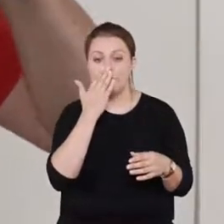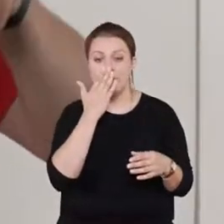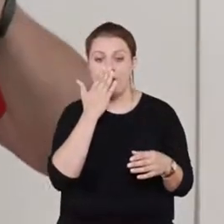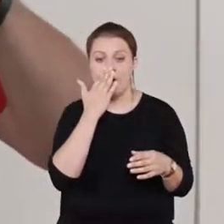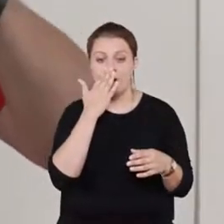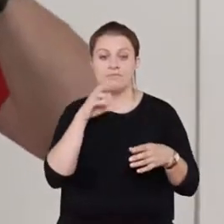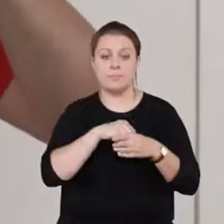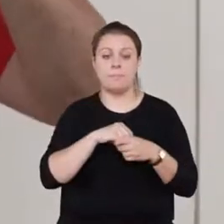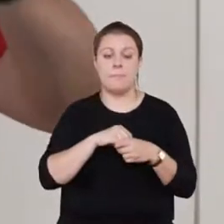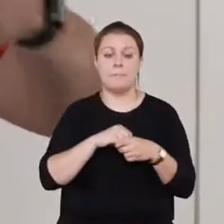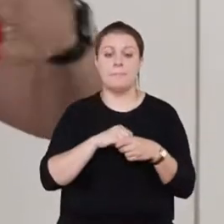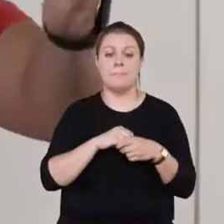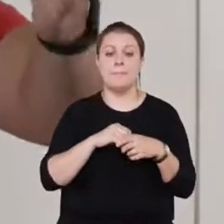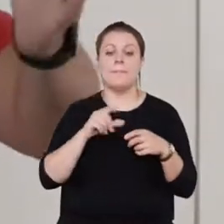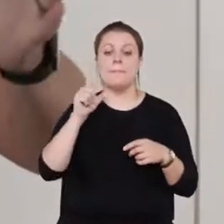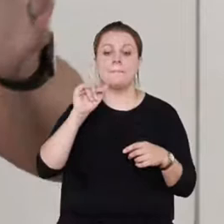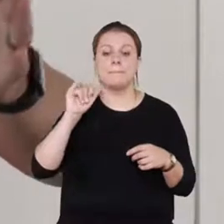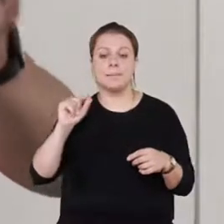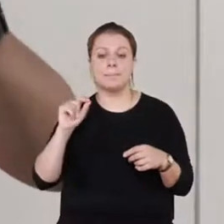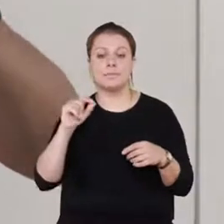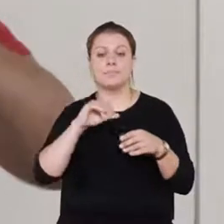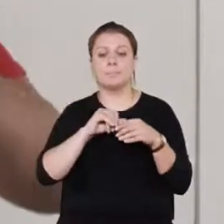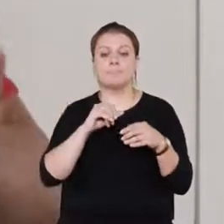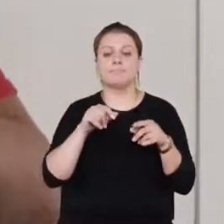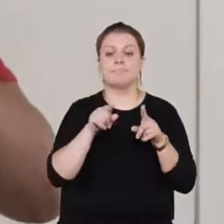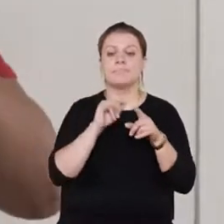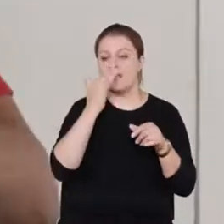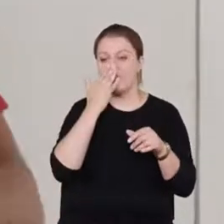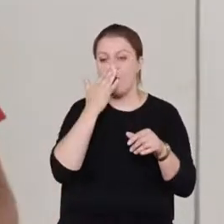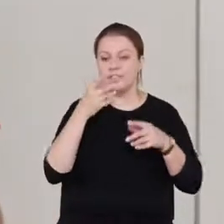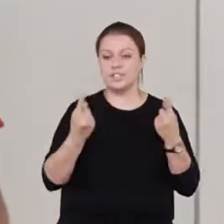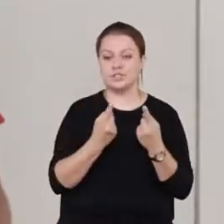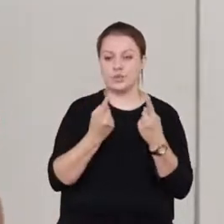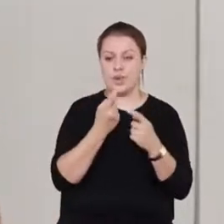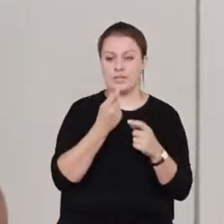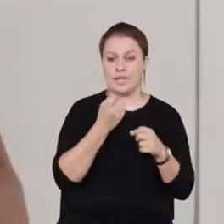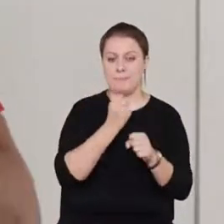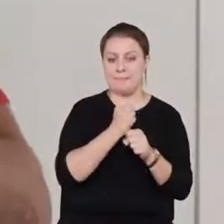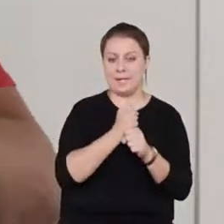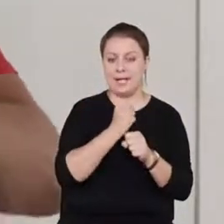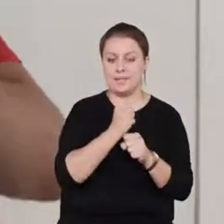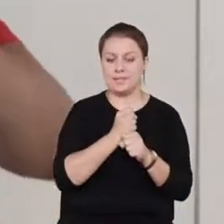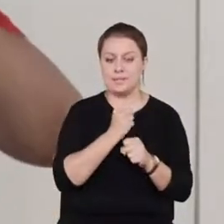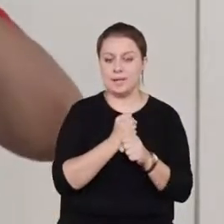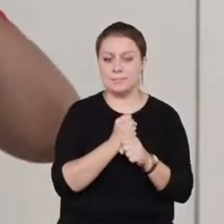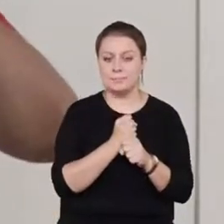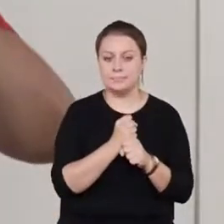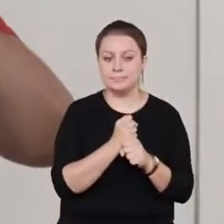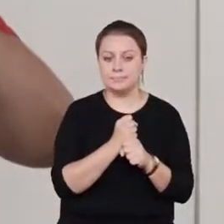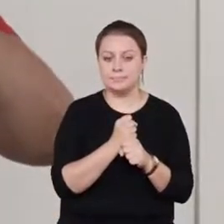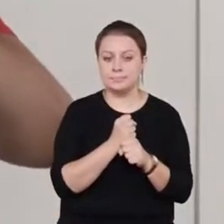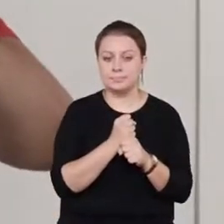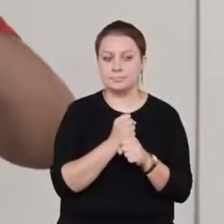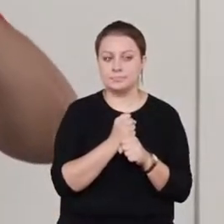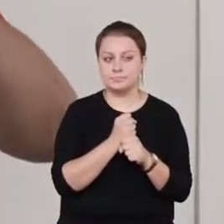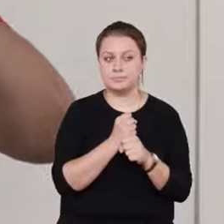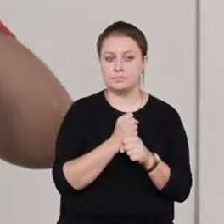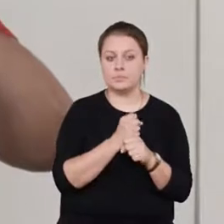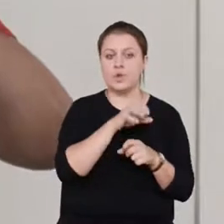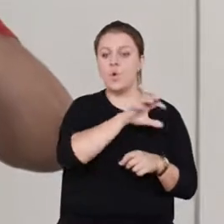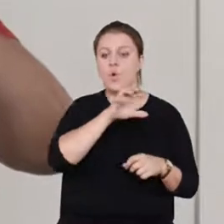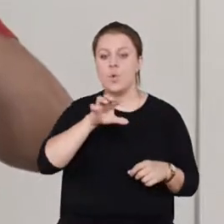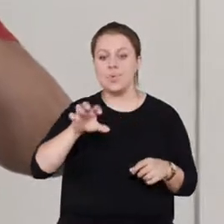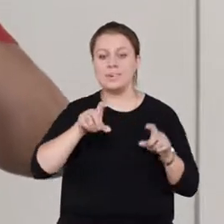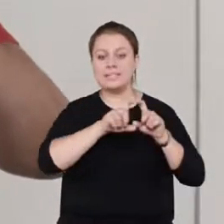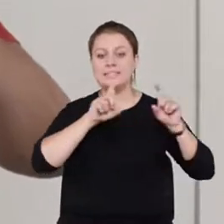tutaj o kongresówce, nie na przykład, bo Zabór Pruski jest czymś innym, oczywiście chciałem od razu to powiedzieć, ale na przykład w kongresówce